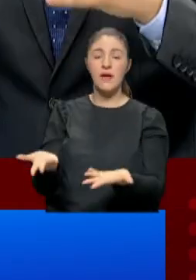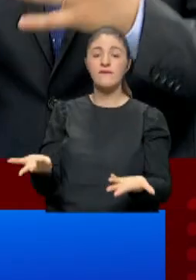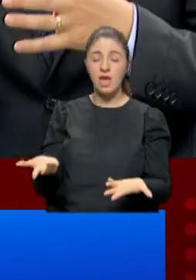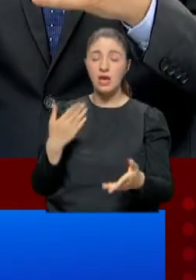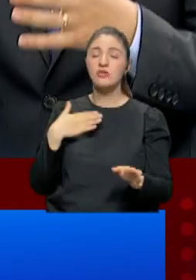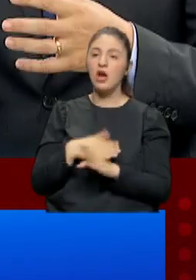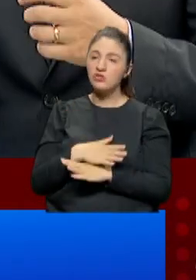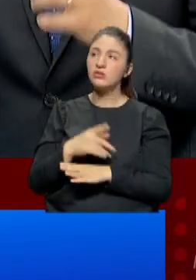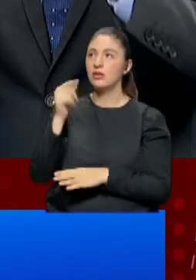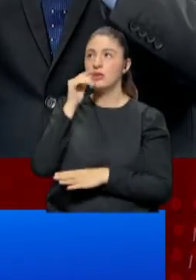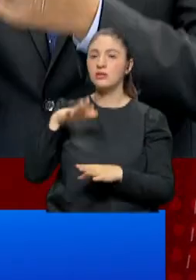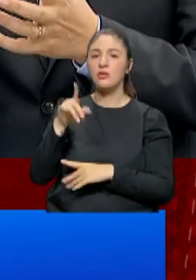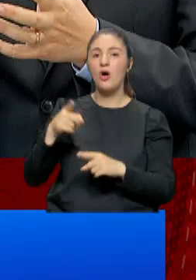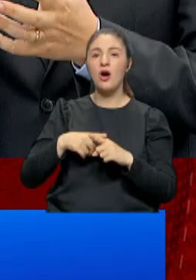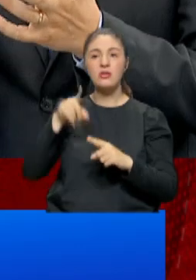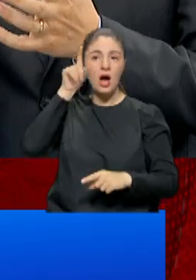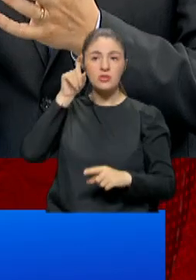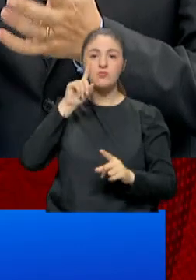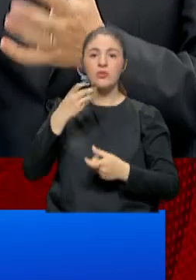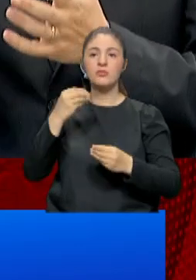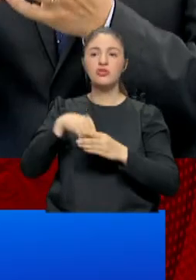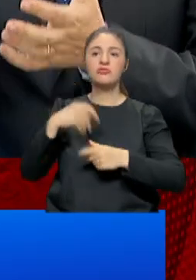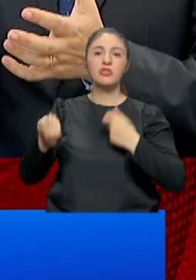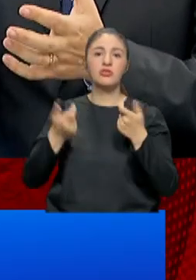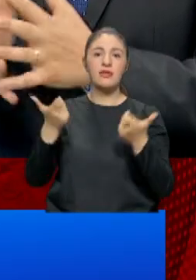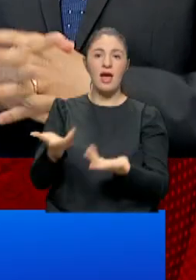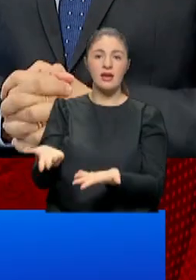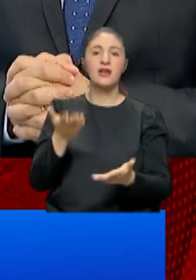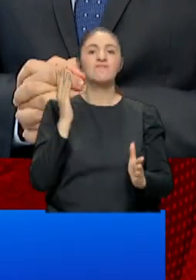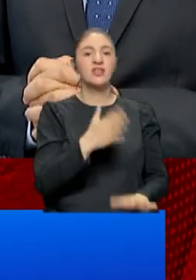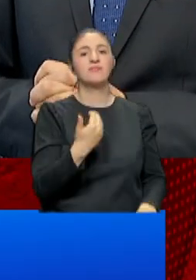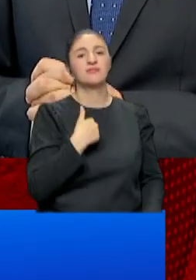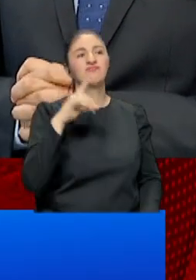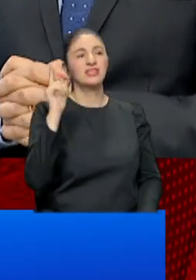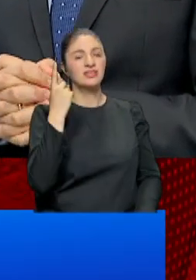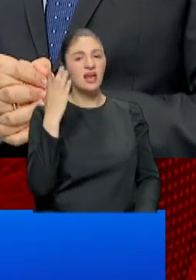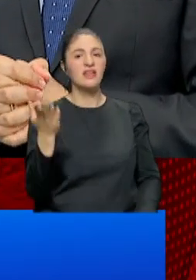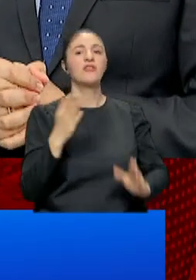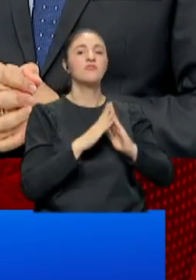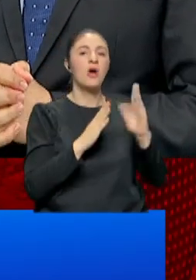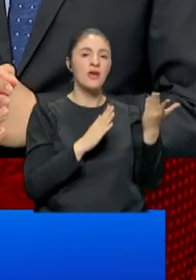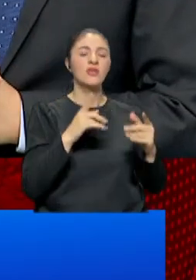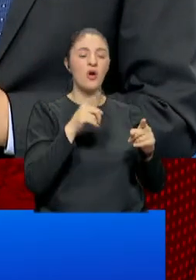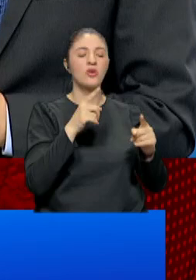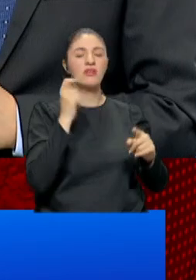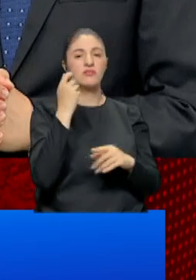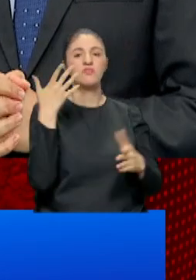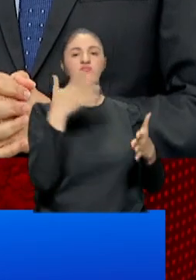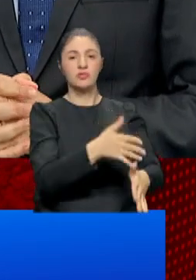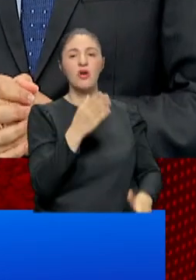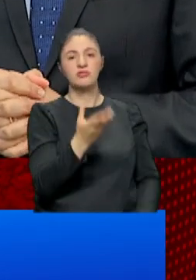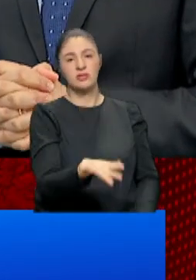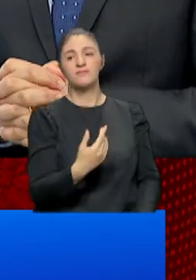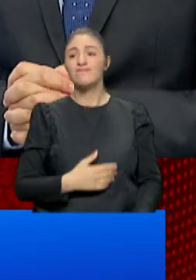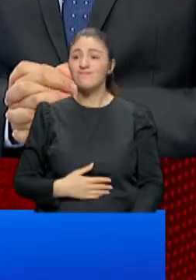hak eden insanların ortak aklı bulmak için çalıştığı yerde Keşke bizim iktidarımızda ve muhalefetin bizdende orada temsilciler